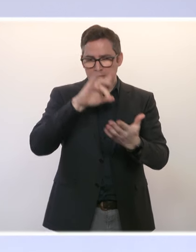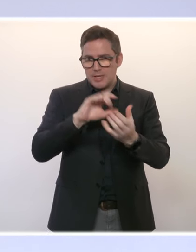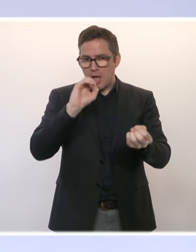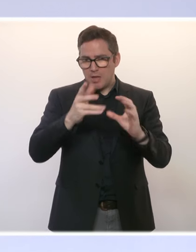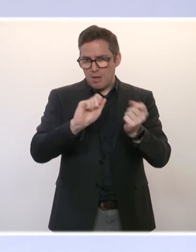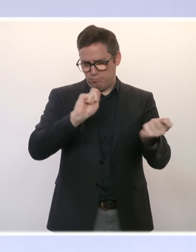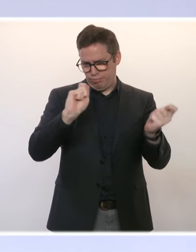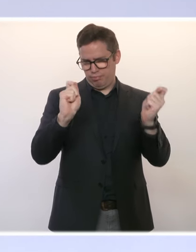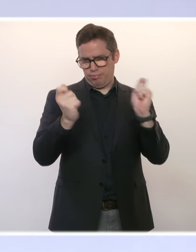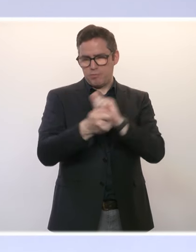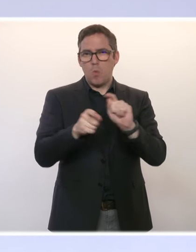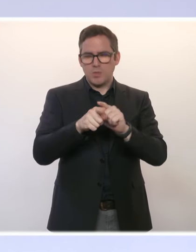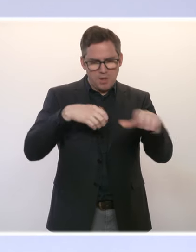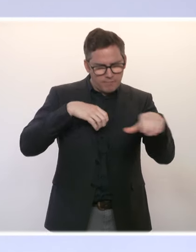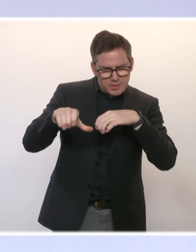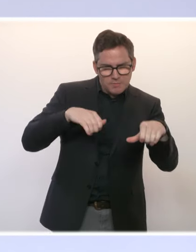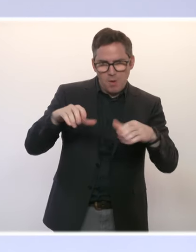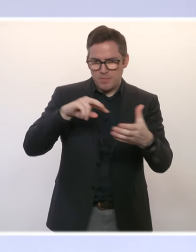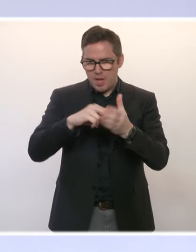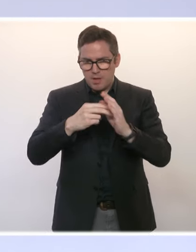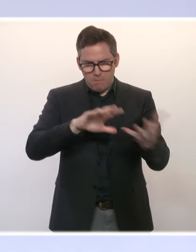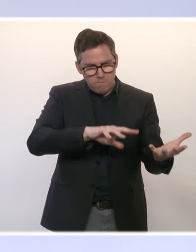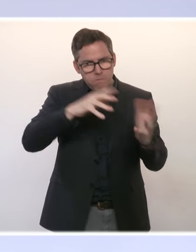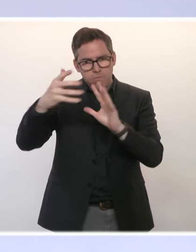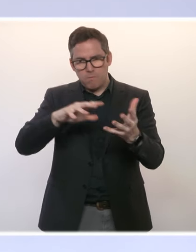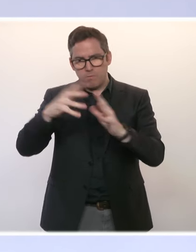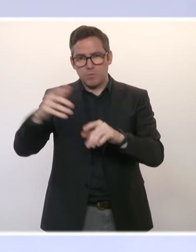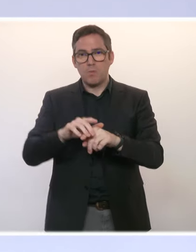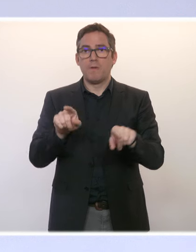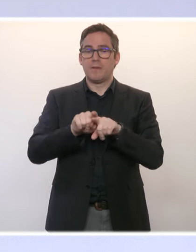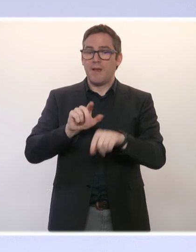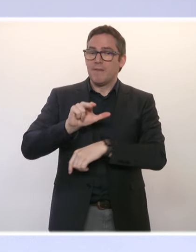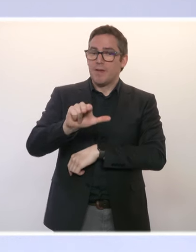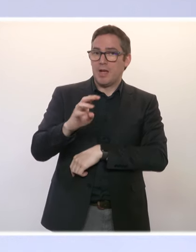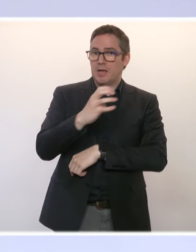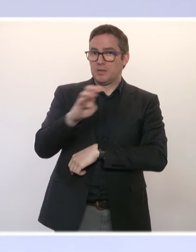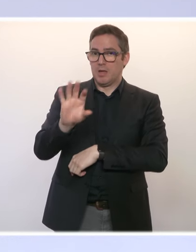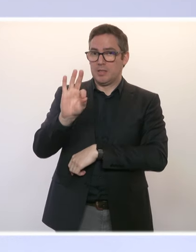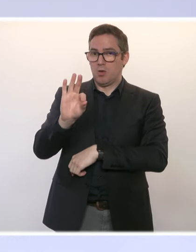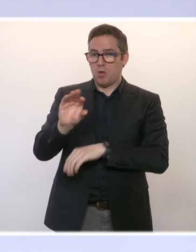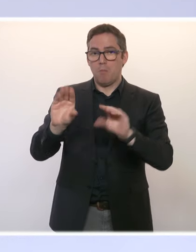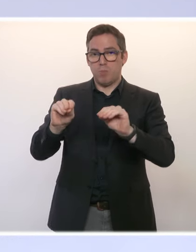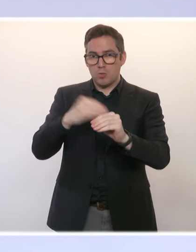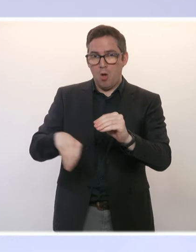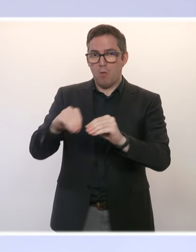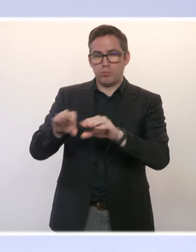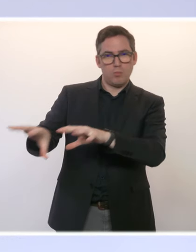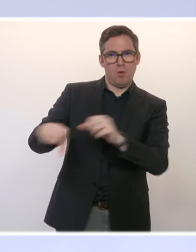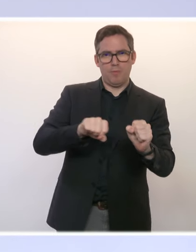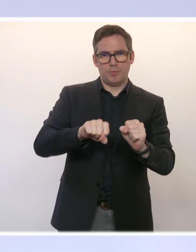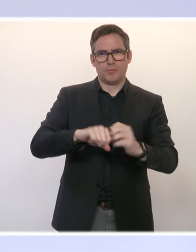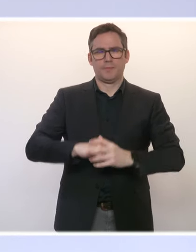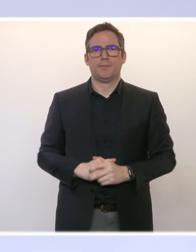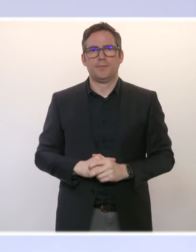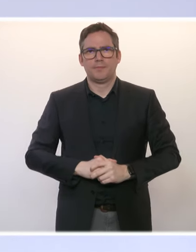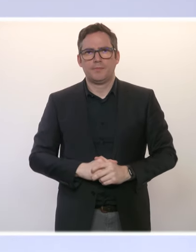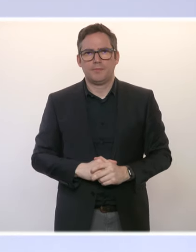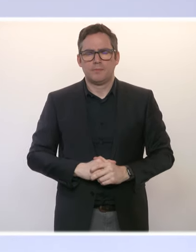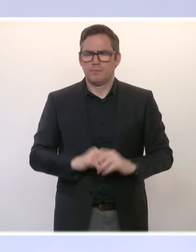investissements technologiques et que 450 postes supplémentaires soient créés. Cette modernisation s'est traduite